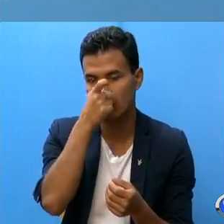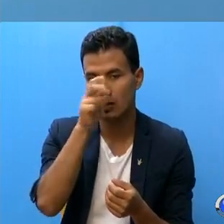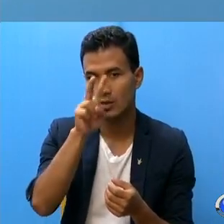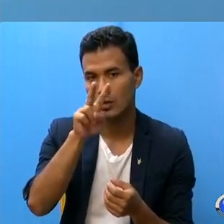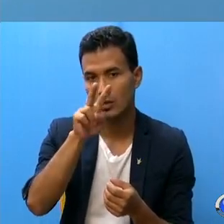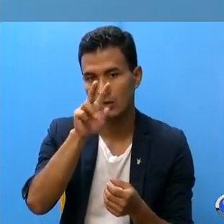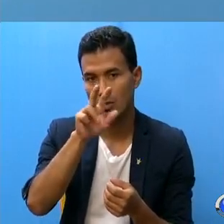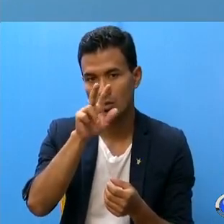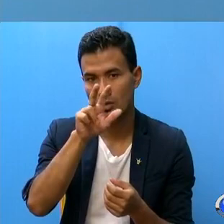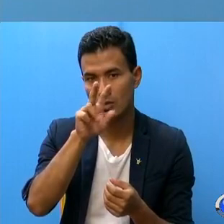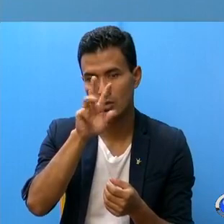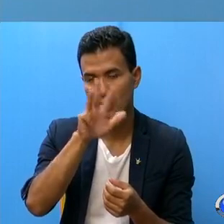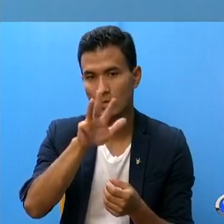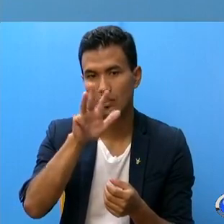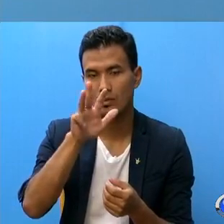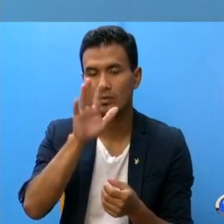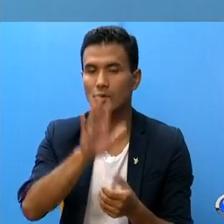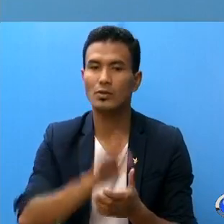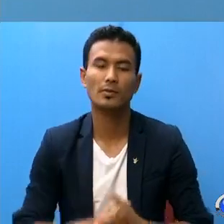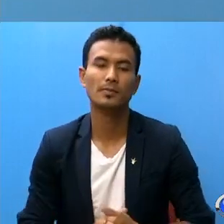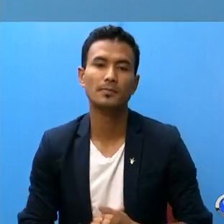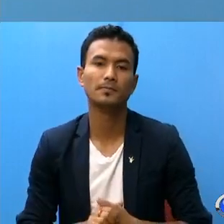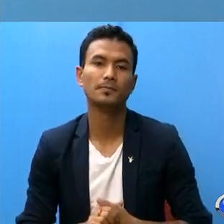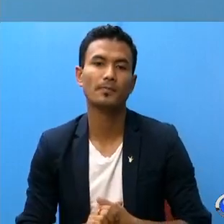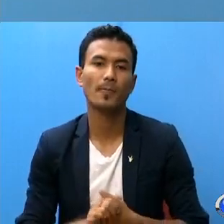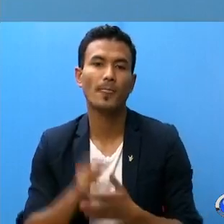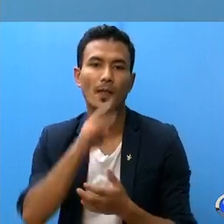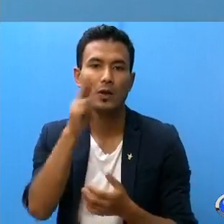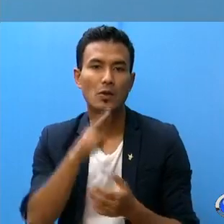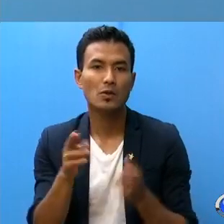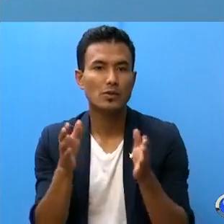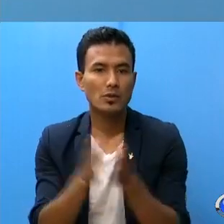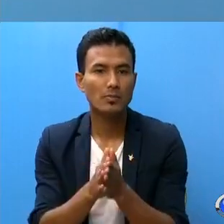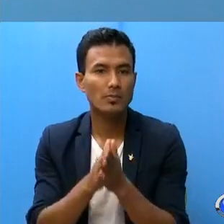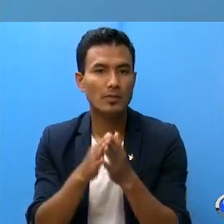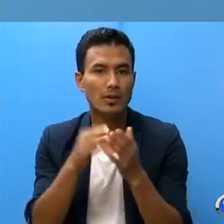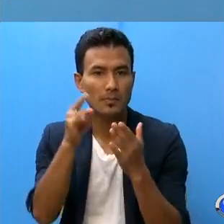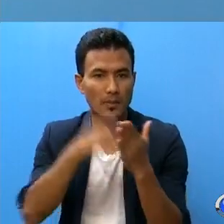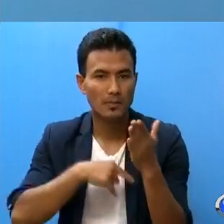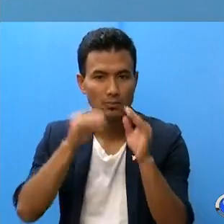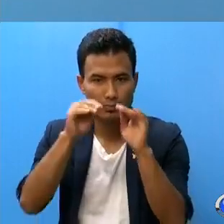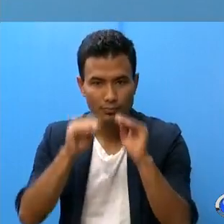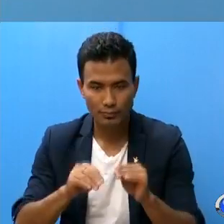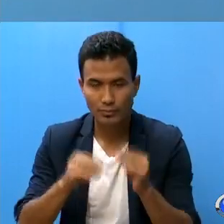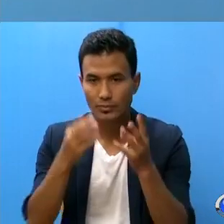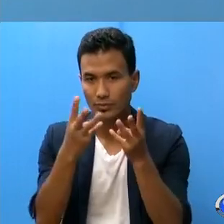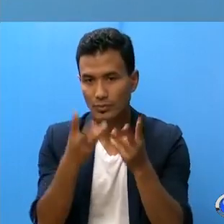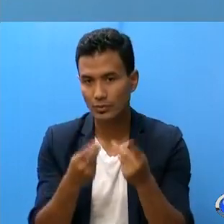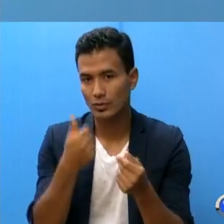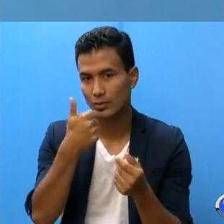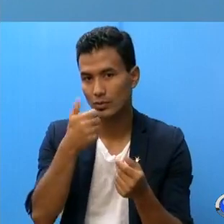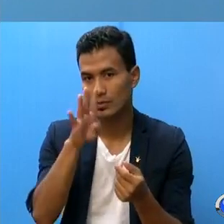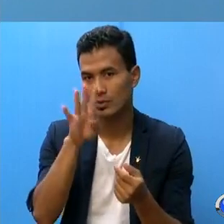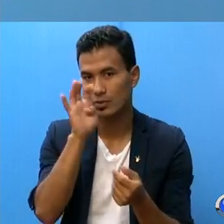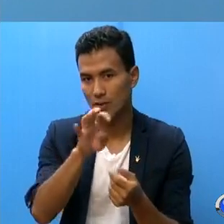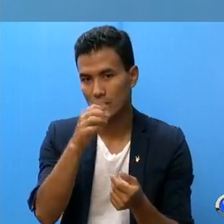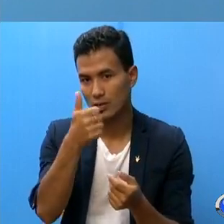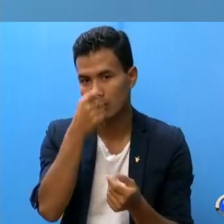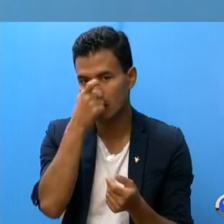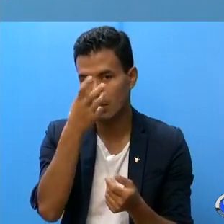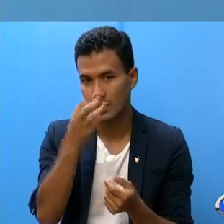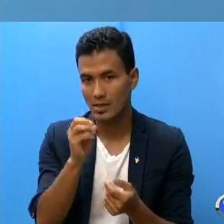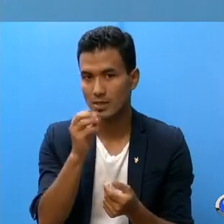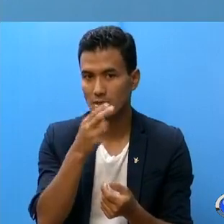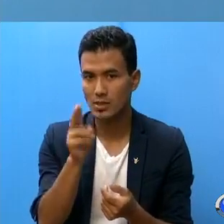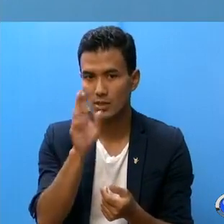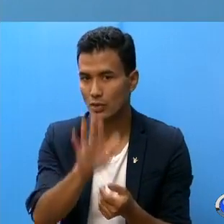र जम्मा इंटरी गरियेको संख्या 64,636